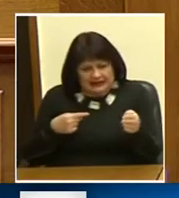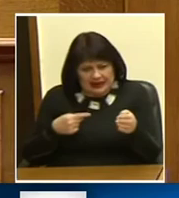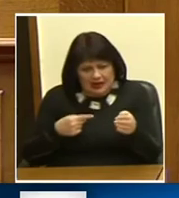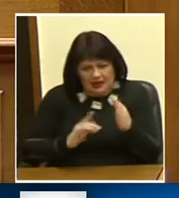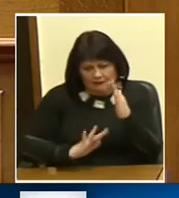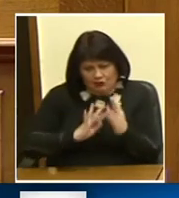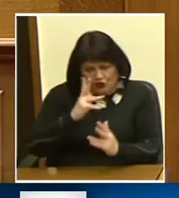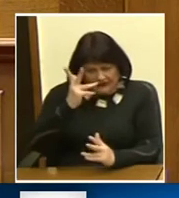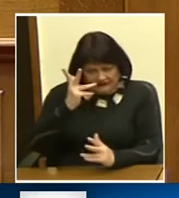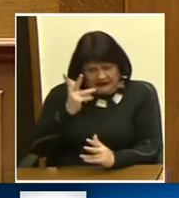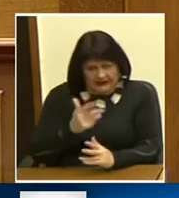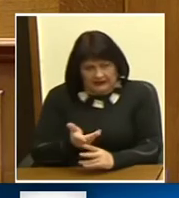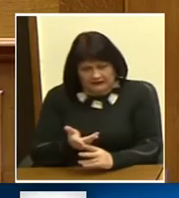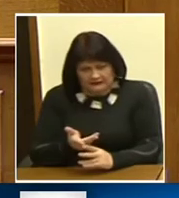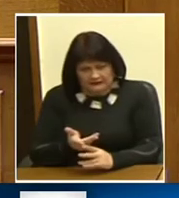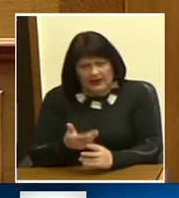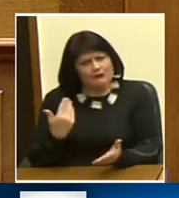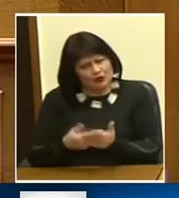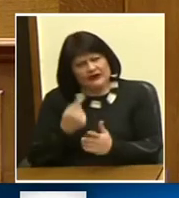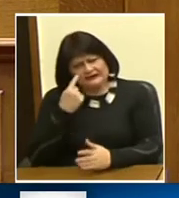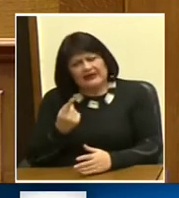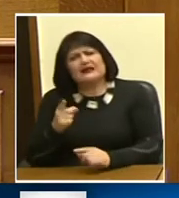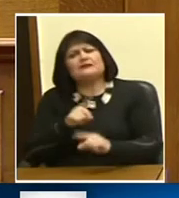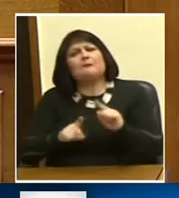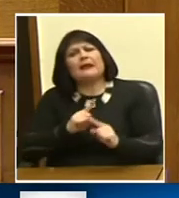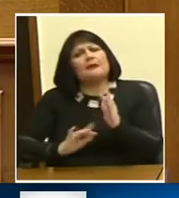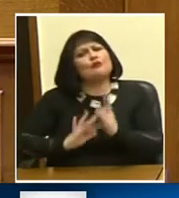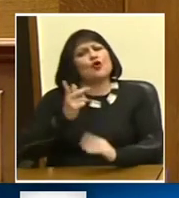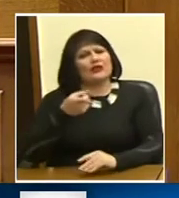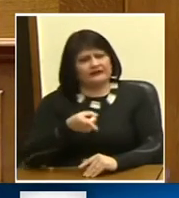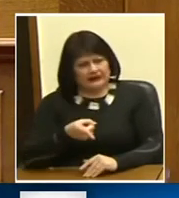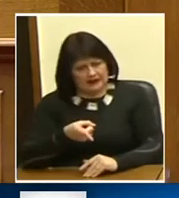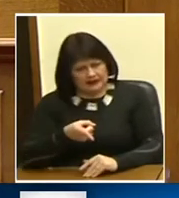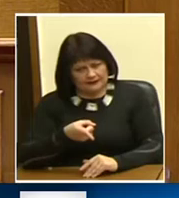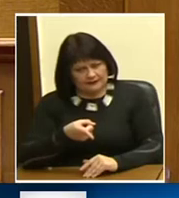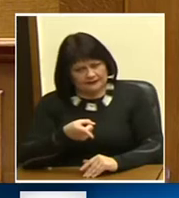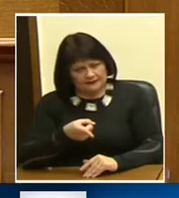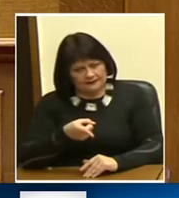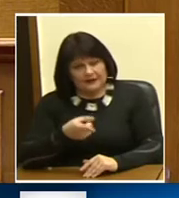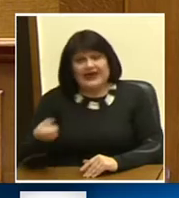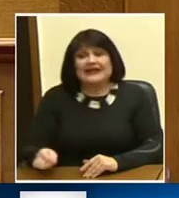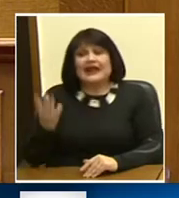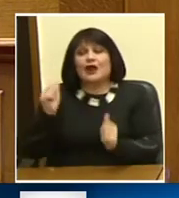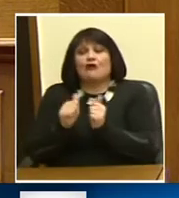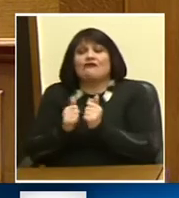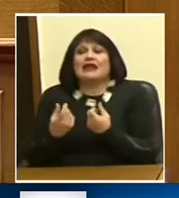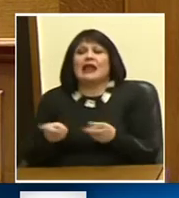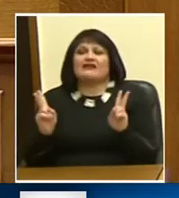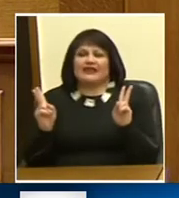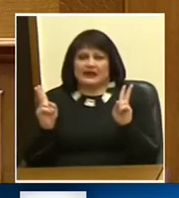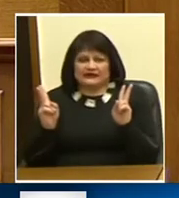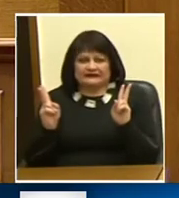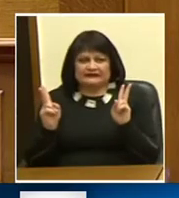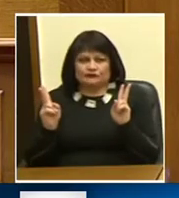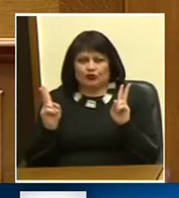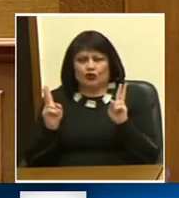προοδευτικών δυνάμεων και θα αποδείξουν ποιες είναι προοδευτικές δυνάμεις με τον νεοφιλελευθερισμό και τις